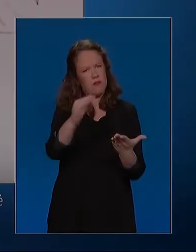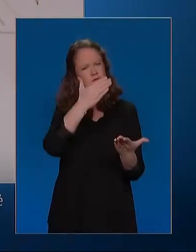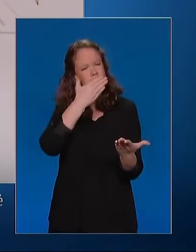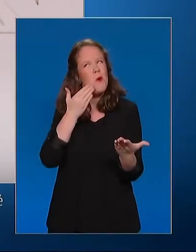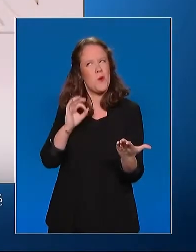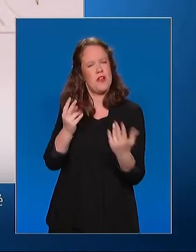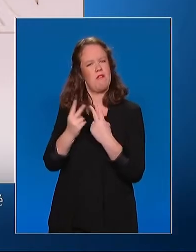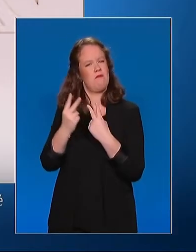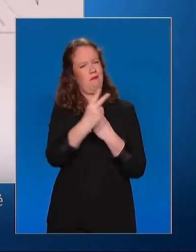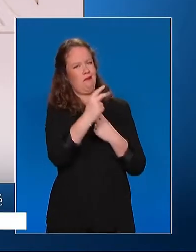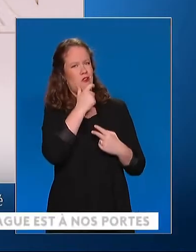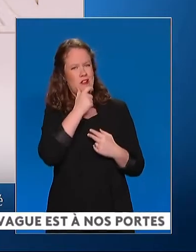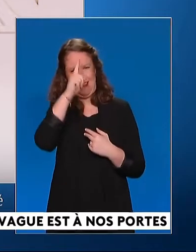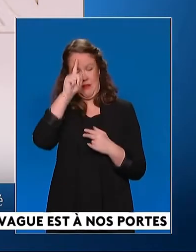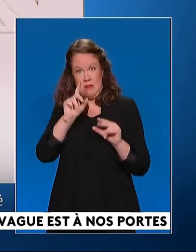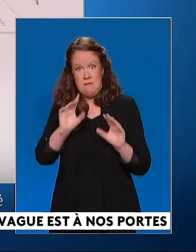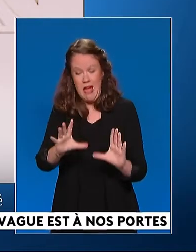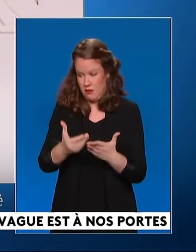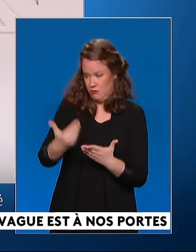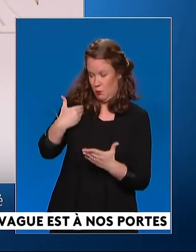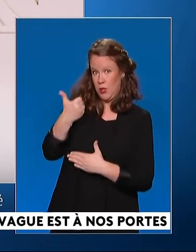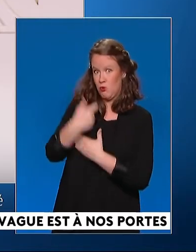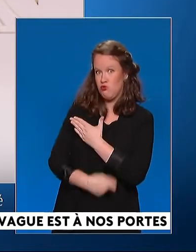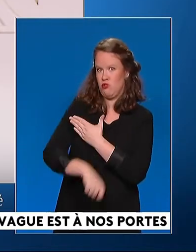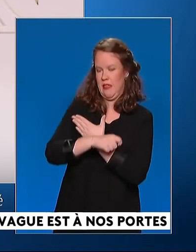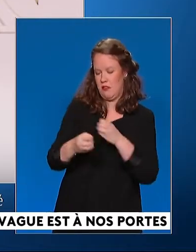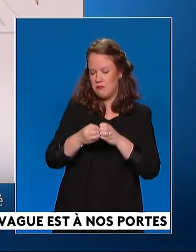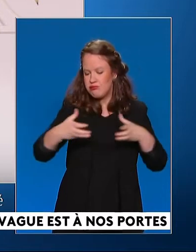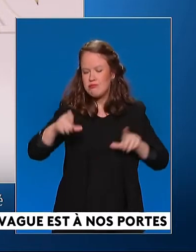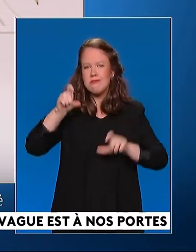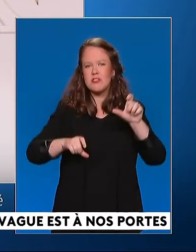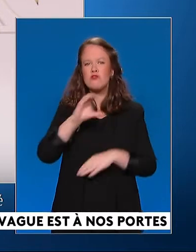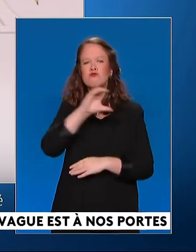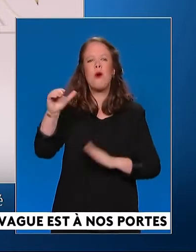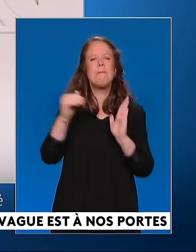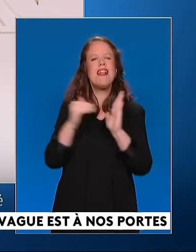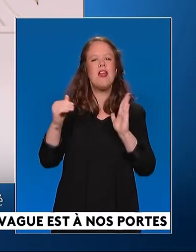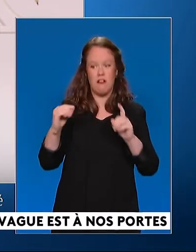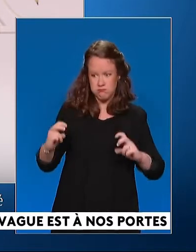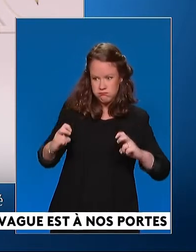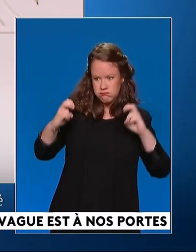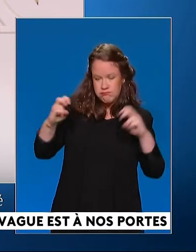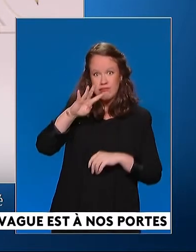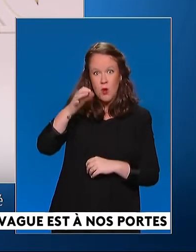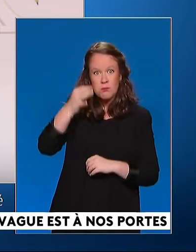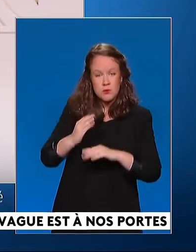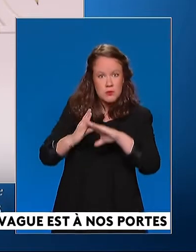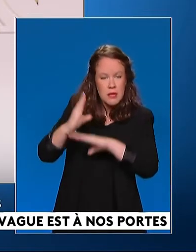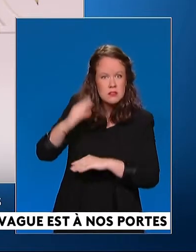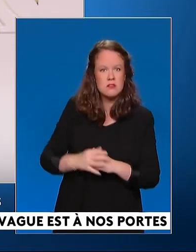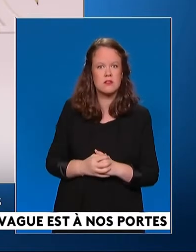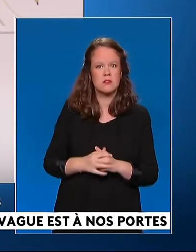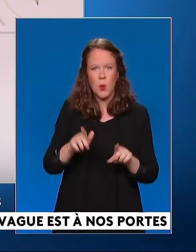L'augmentation de 40% en une semaine de notre taux d'incidence et la remontée des hospitalisations sont des signaux